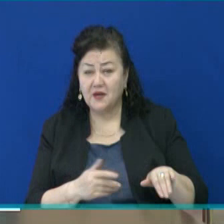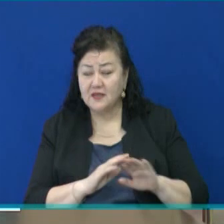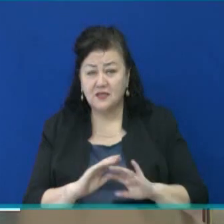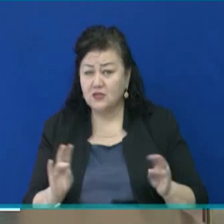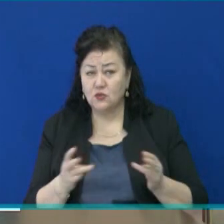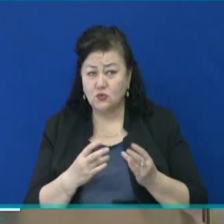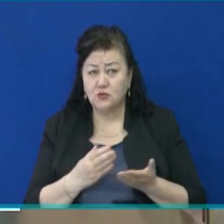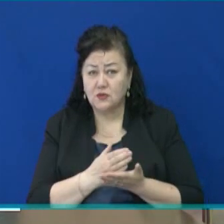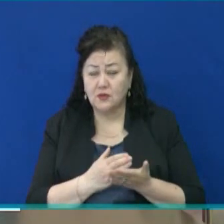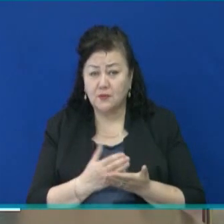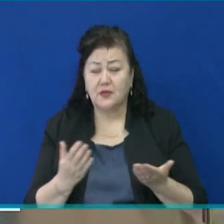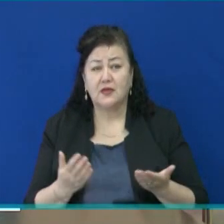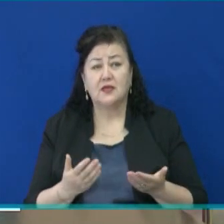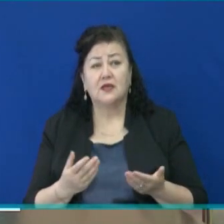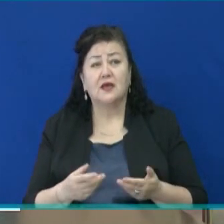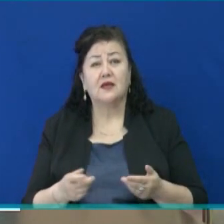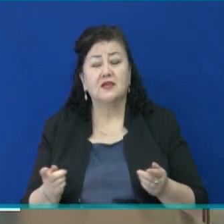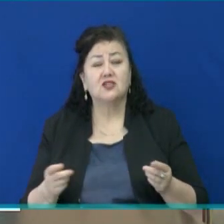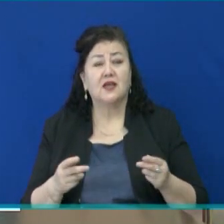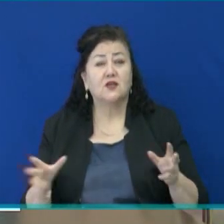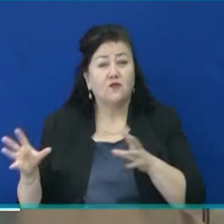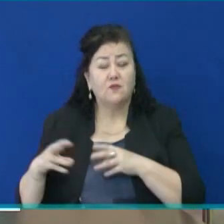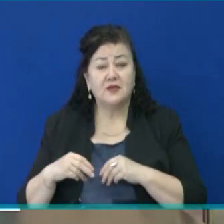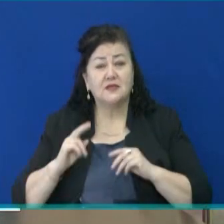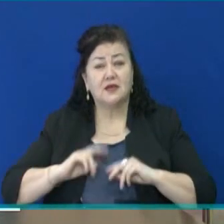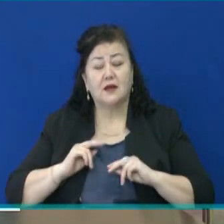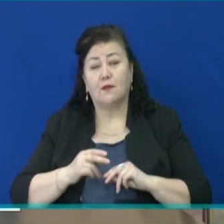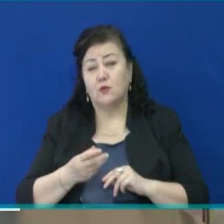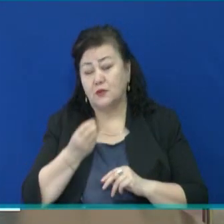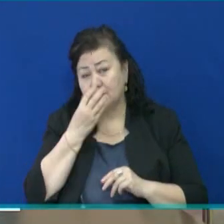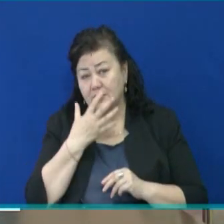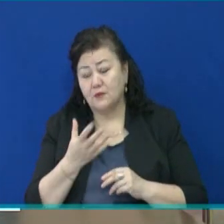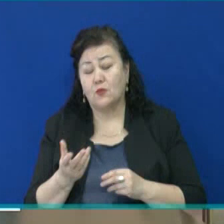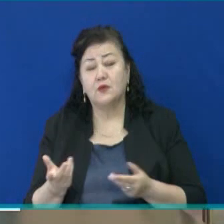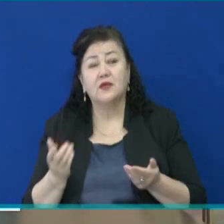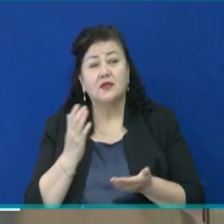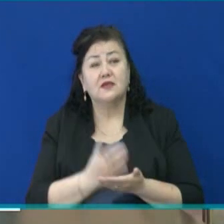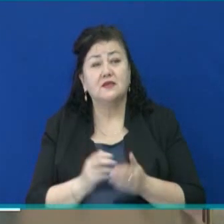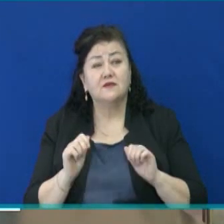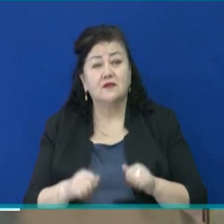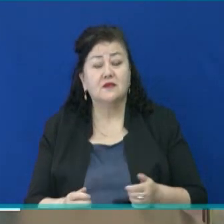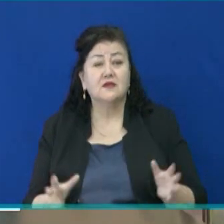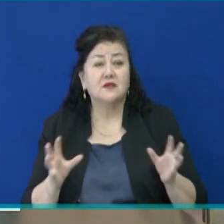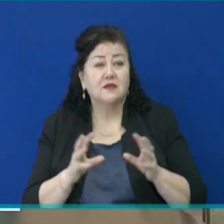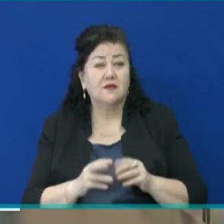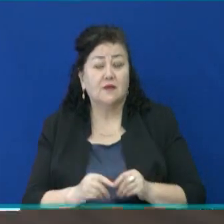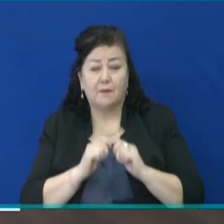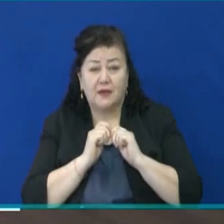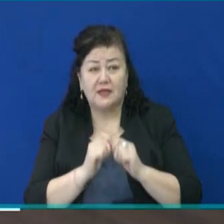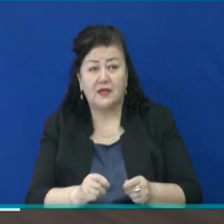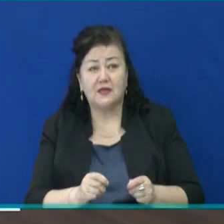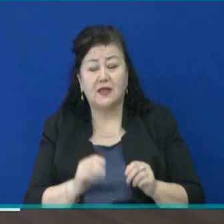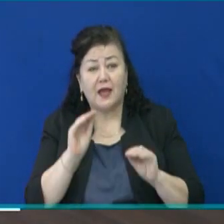Сонымен қатар Жапониядан келген серіктестер бізге операция кезінде қан кетуді азайтуға мүмкіндік беретін бірегей хирургиялық жабдықты сыйға